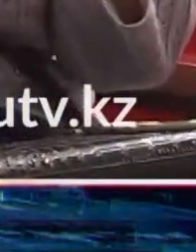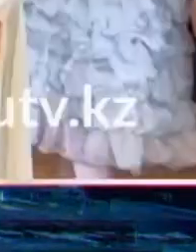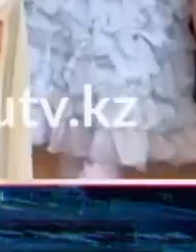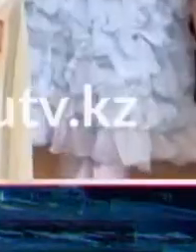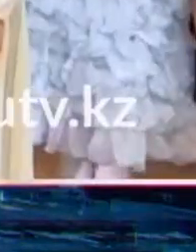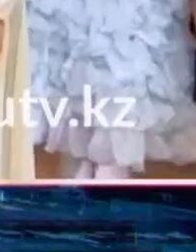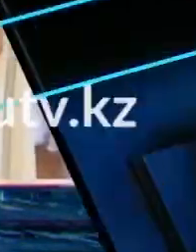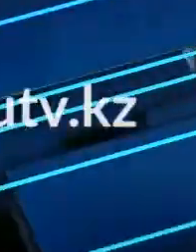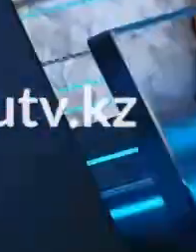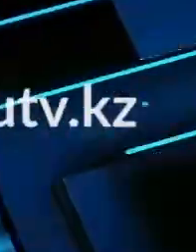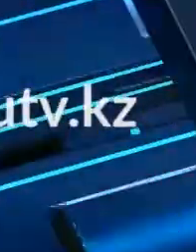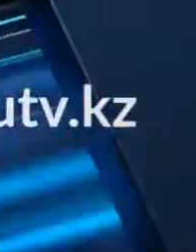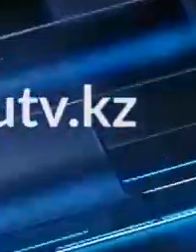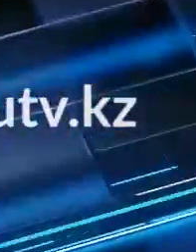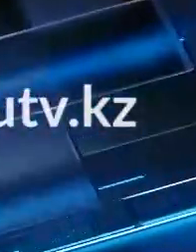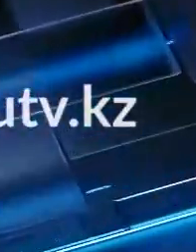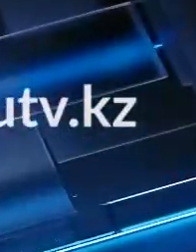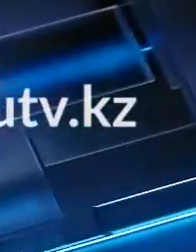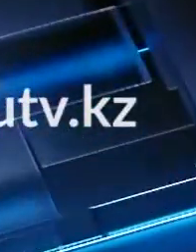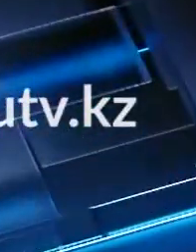байқауы өтті.